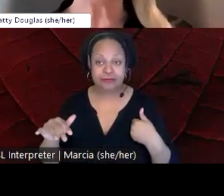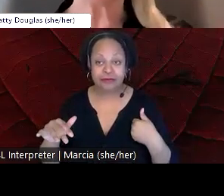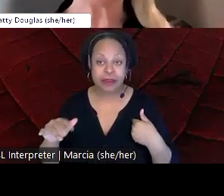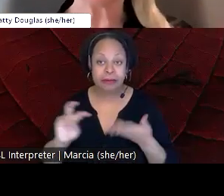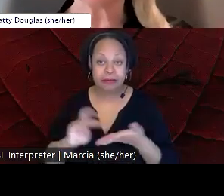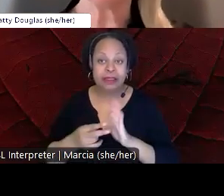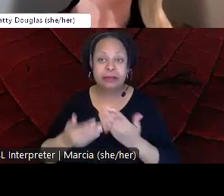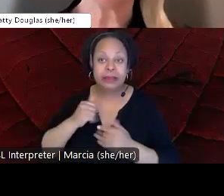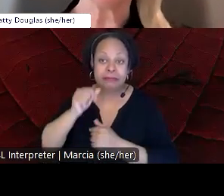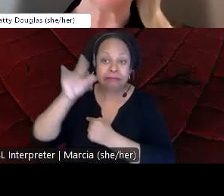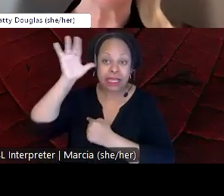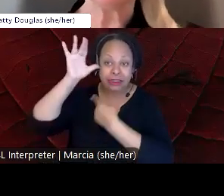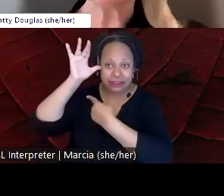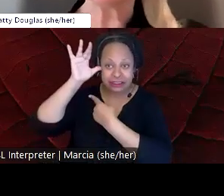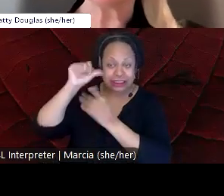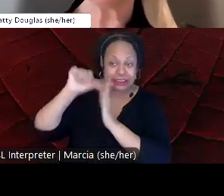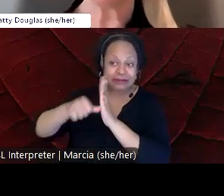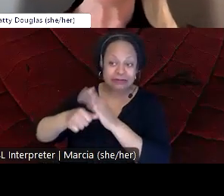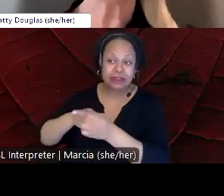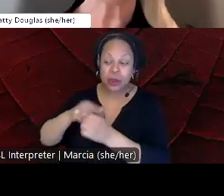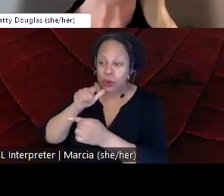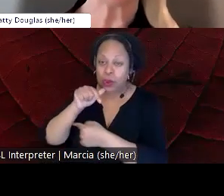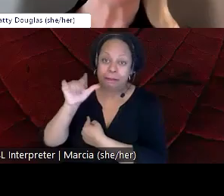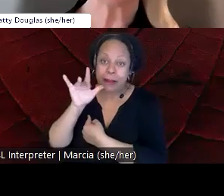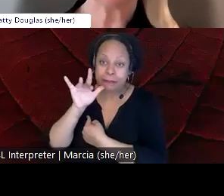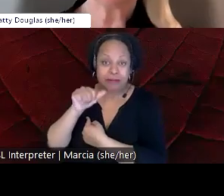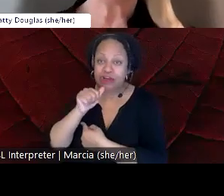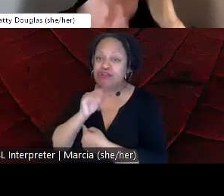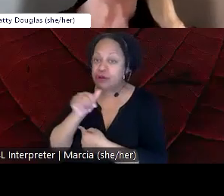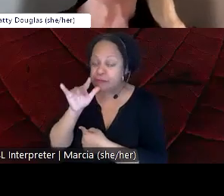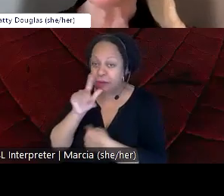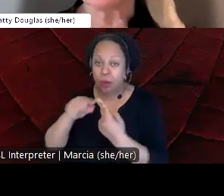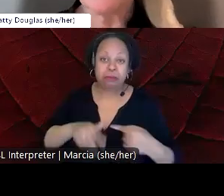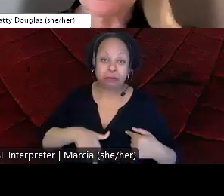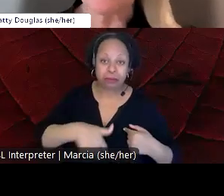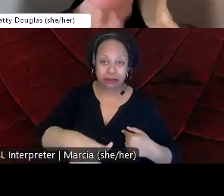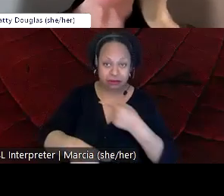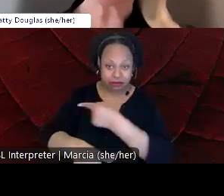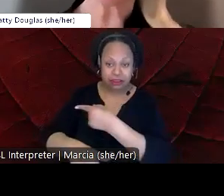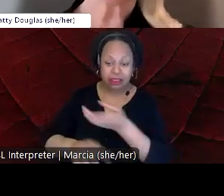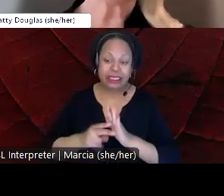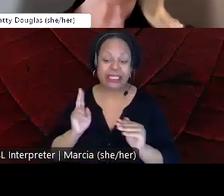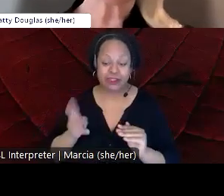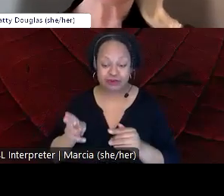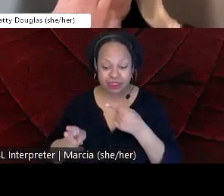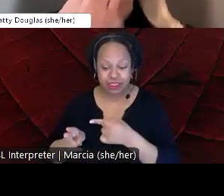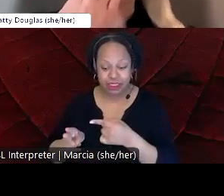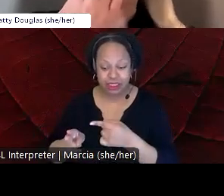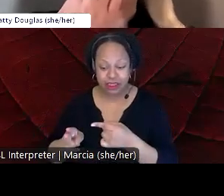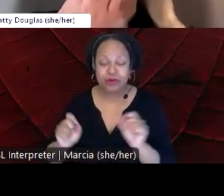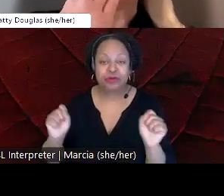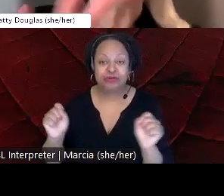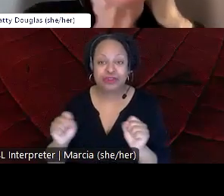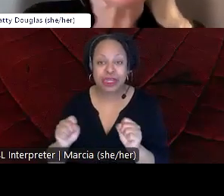a une neurodivergence, souvent on disait c'était à cause des parents, la mère n'était pas assez